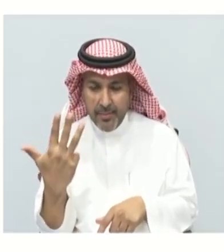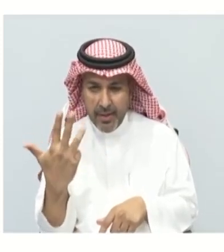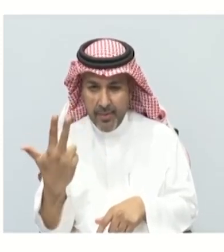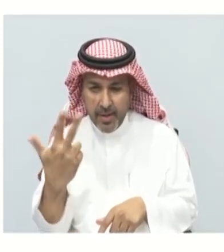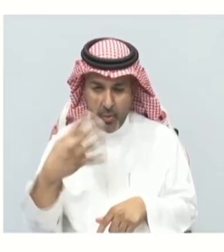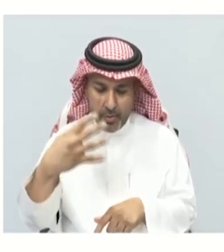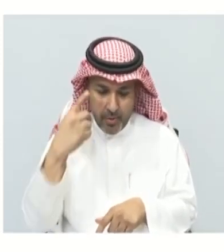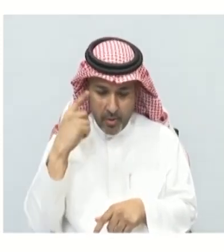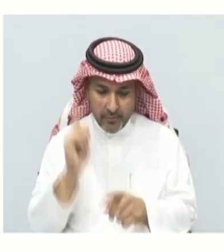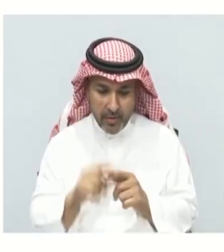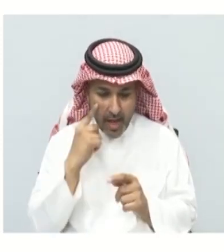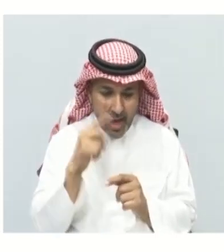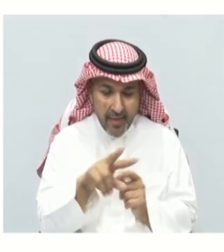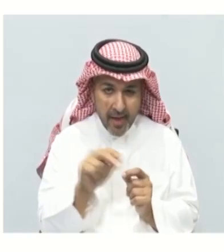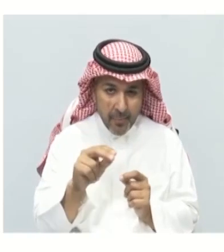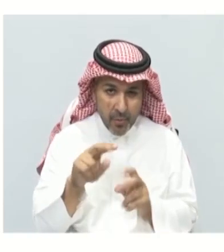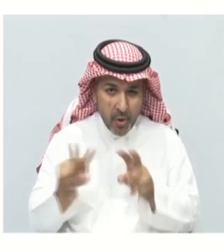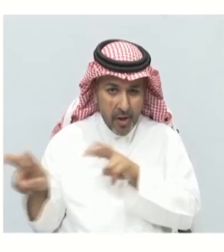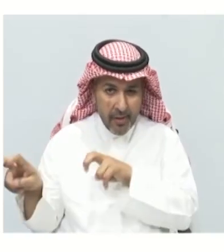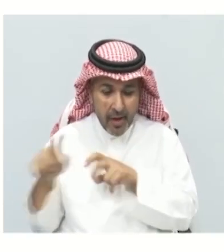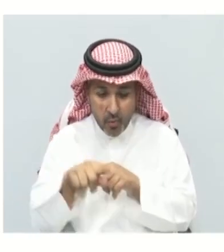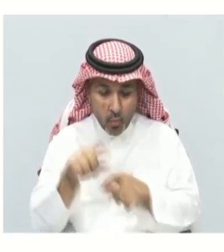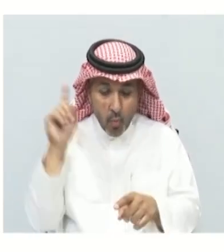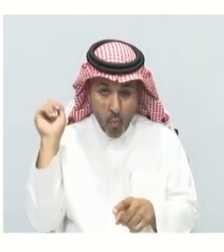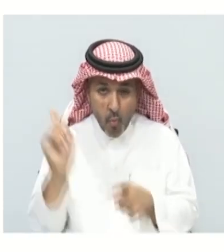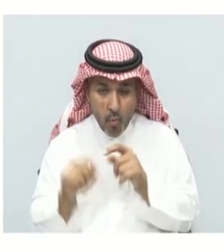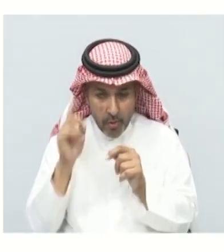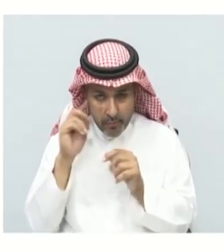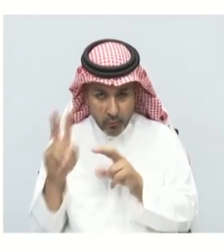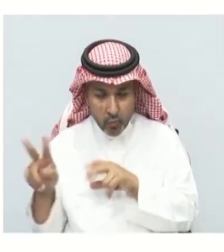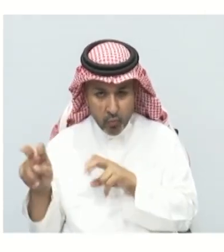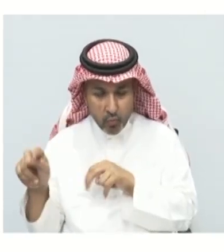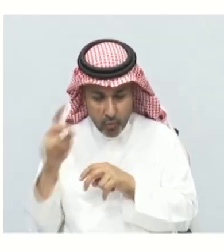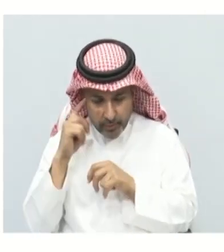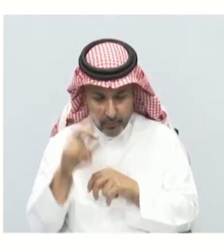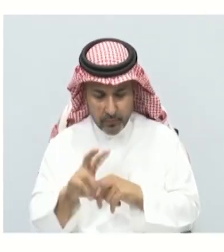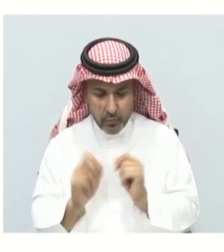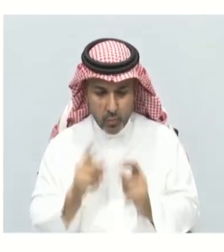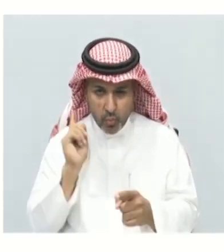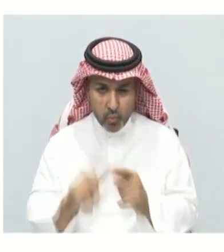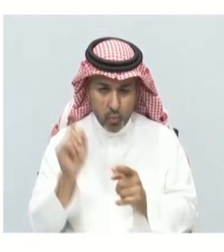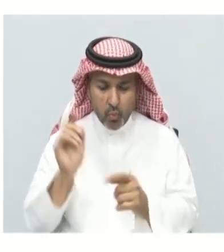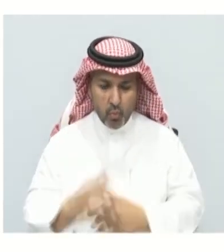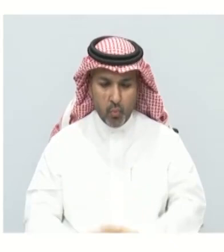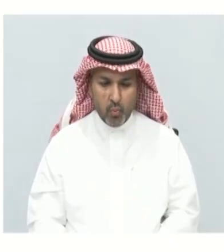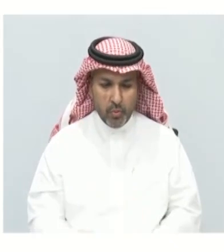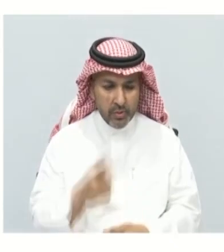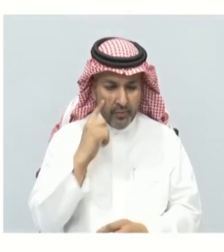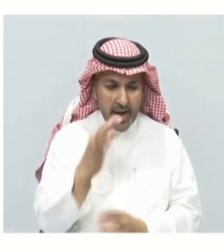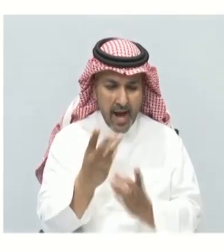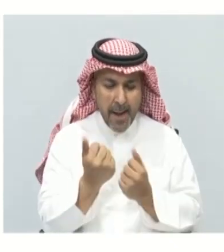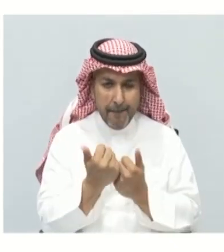رهيبه اسرع من اي مخلوق اخر مثل ماذا الفهد الذي يصل سرعته الى 98 م